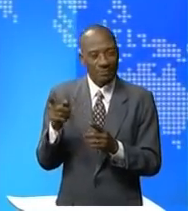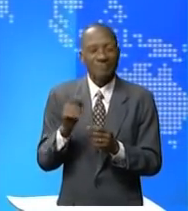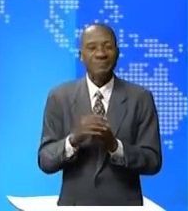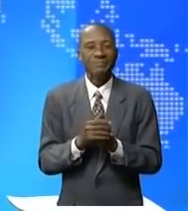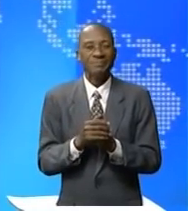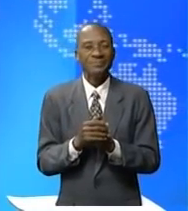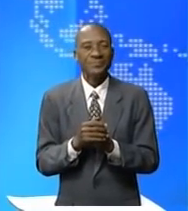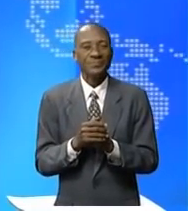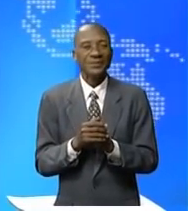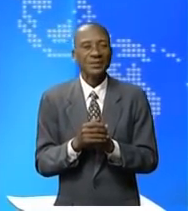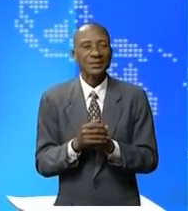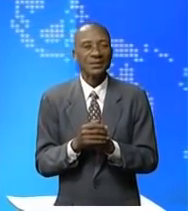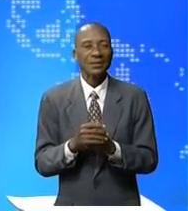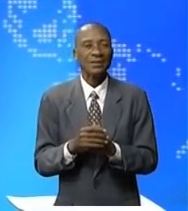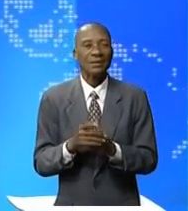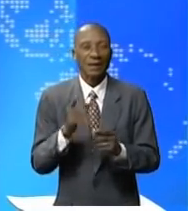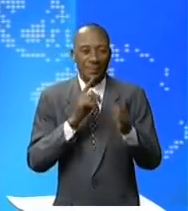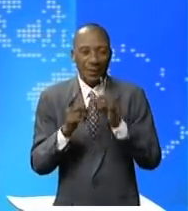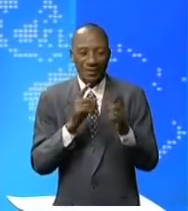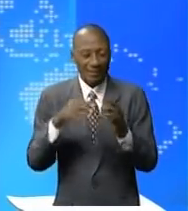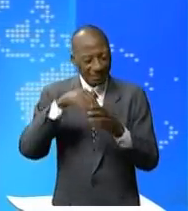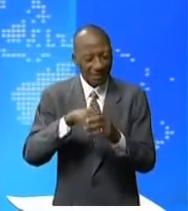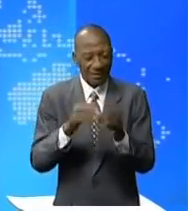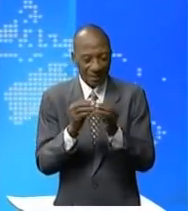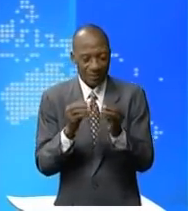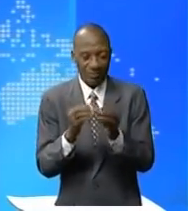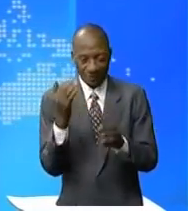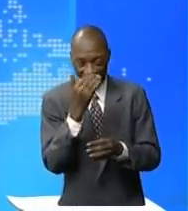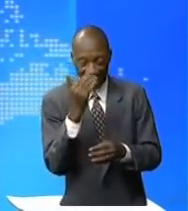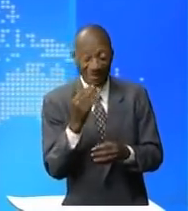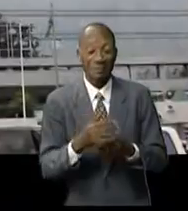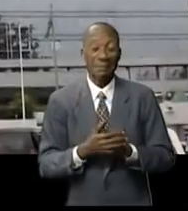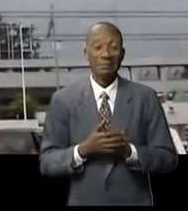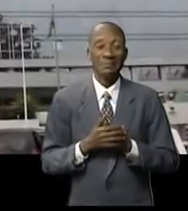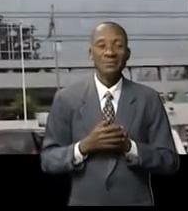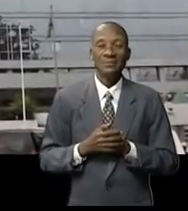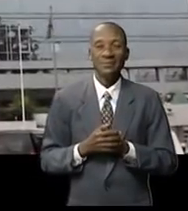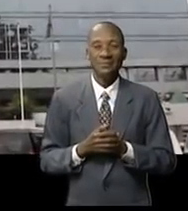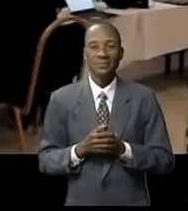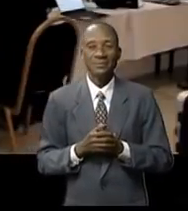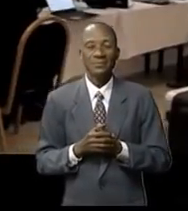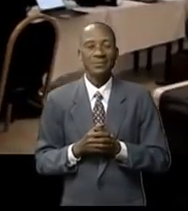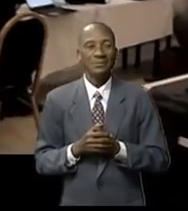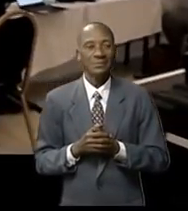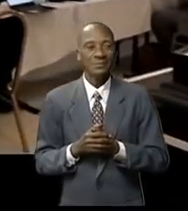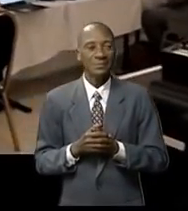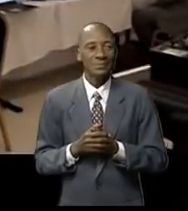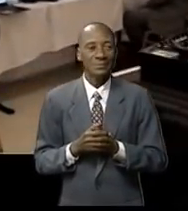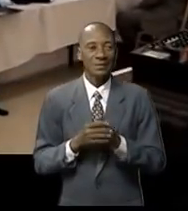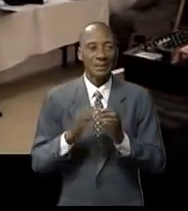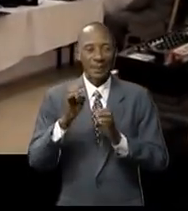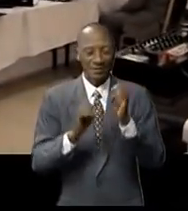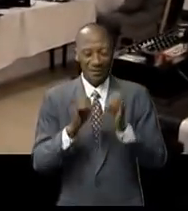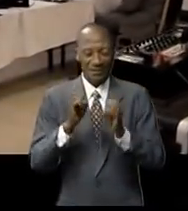Eve Bazaïba. Reportage Néné Maïzana et René Nguangou. atelier d'évaluation du premier